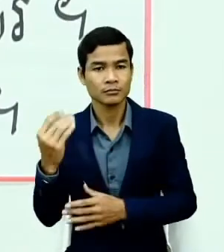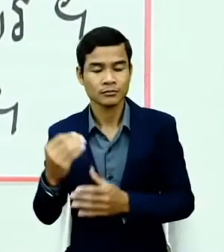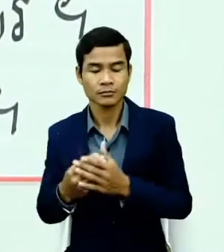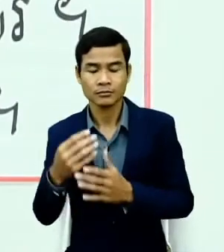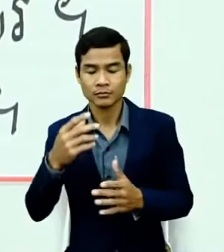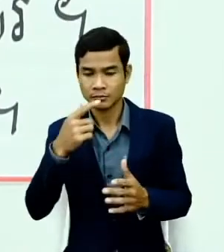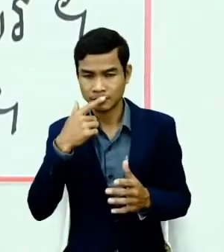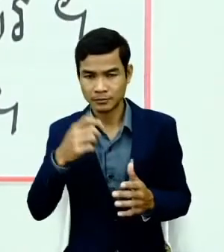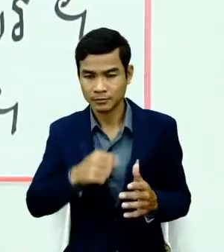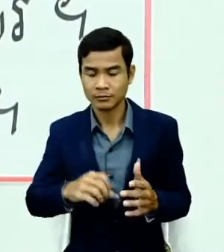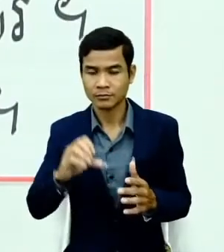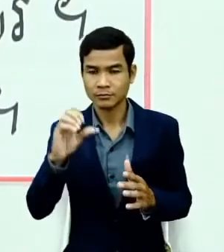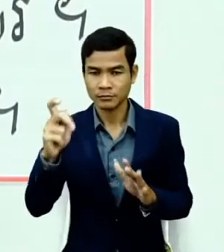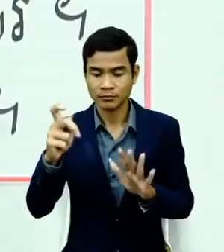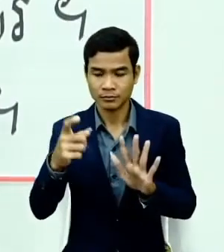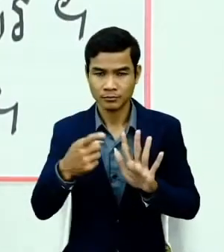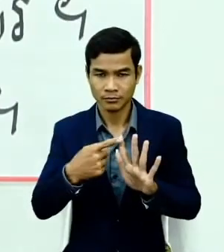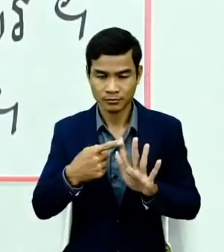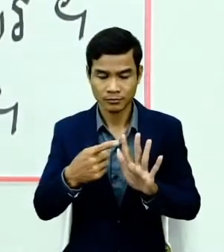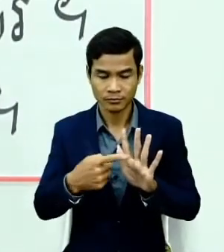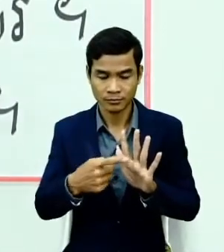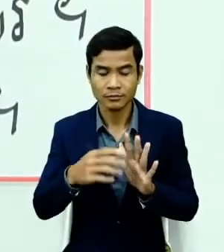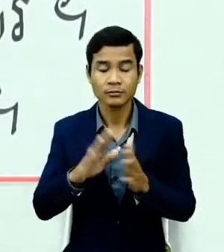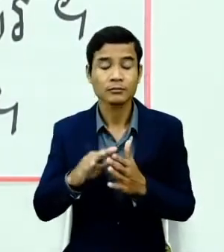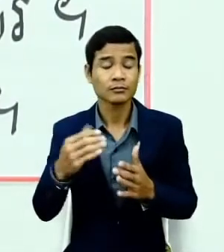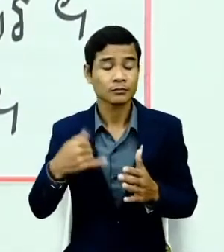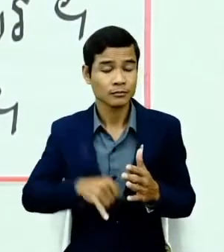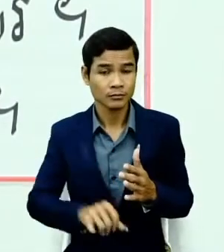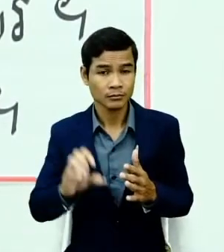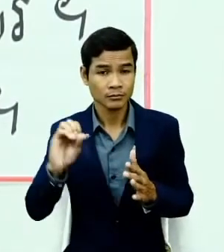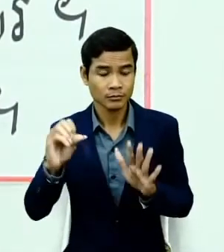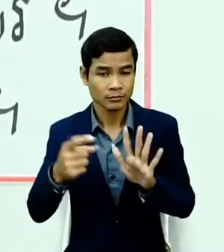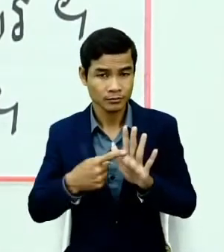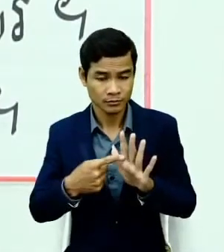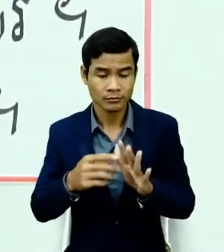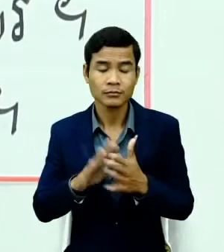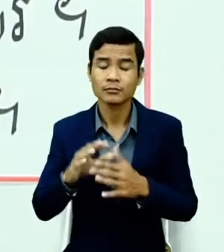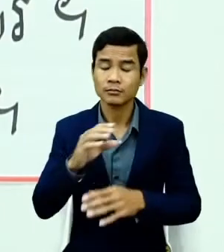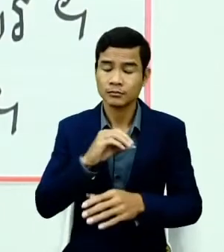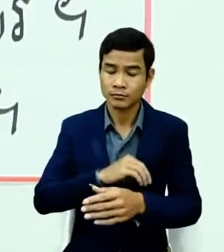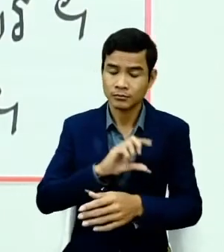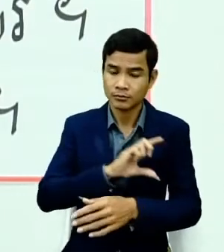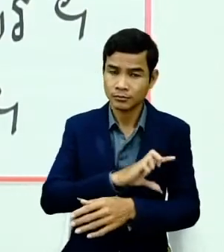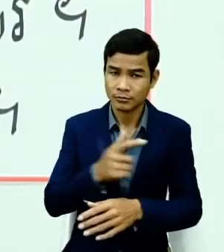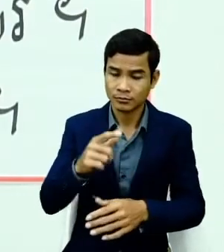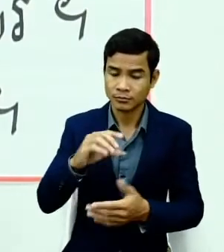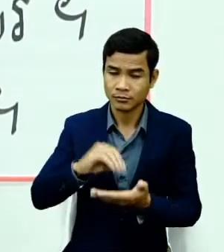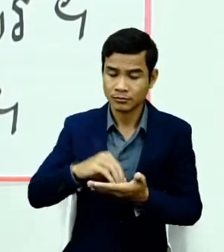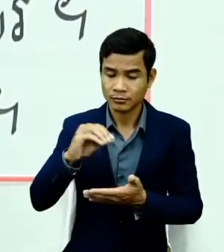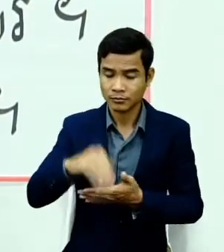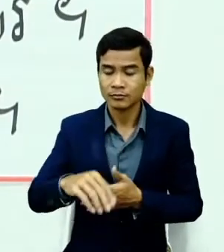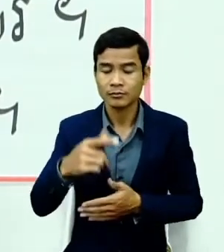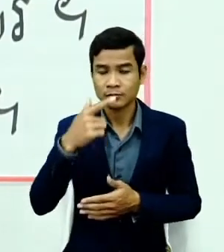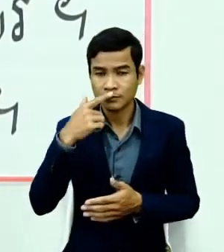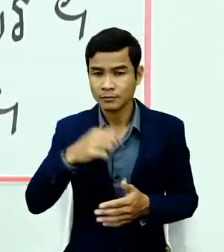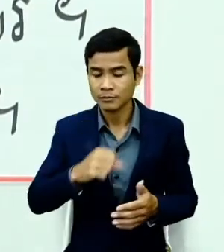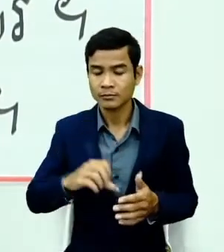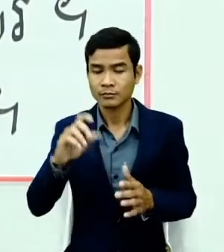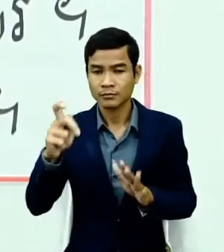គឺថាចៅលឺដាំជីតាគឺសសារចៅ